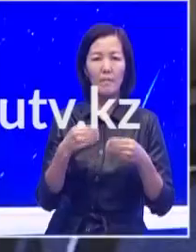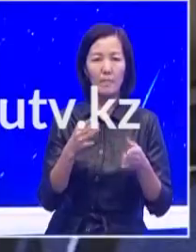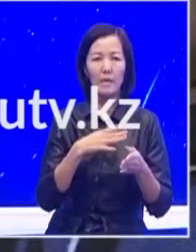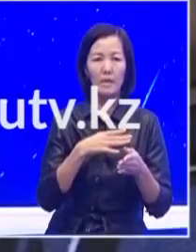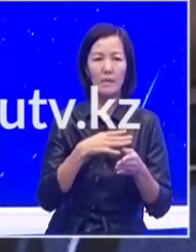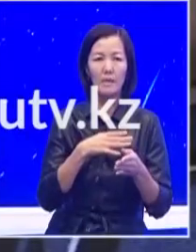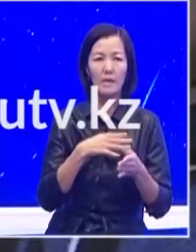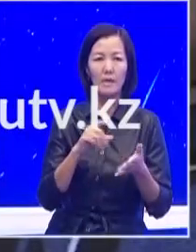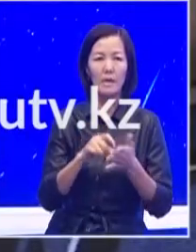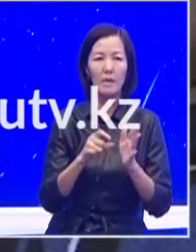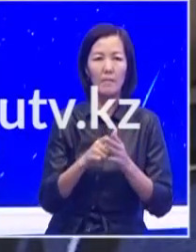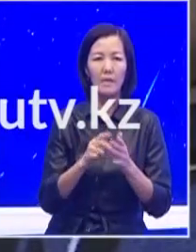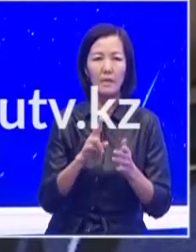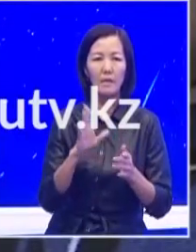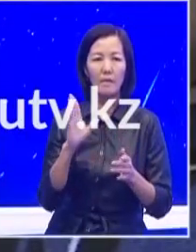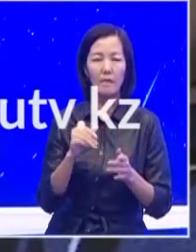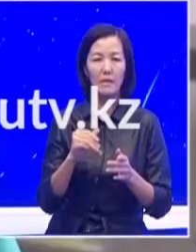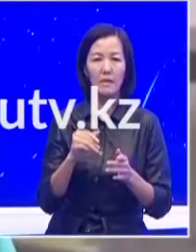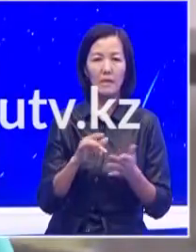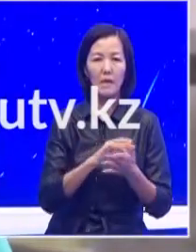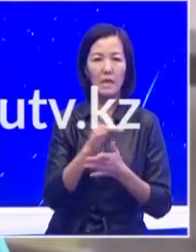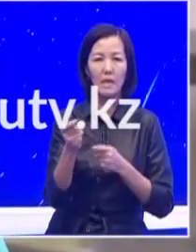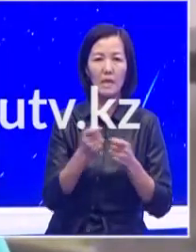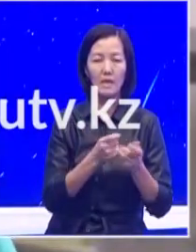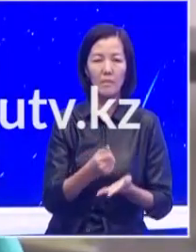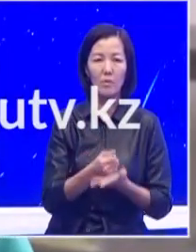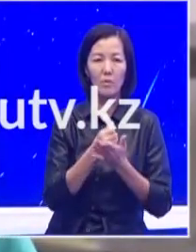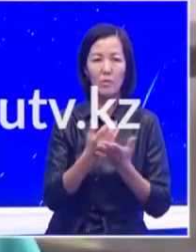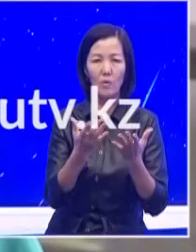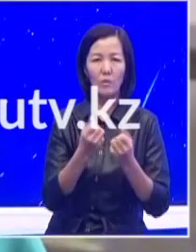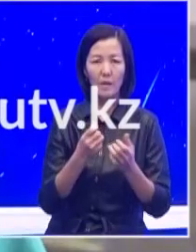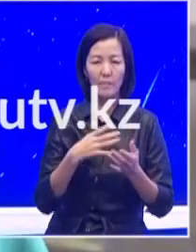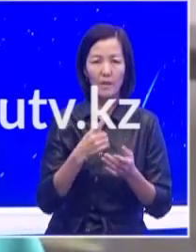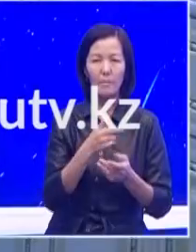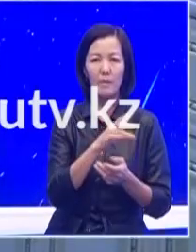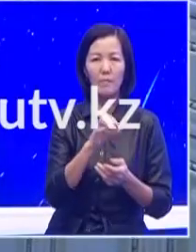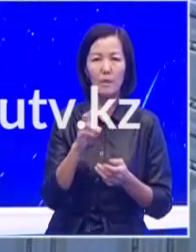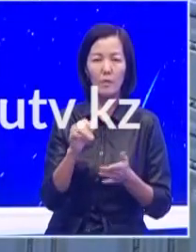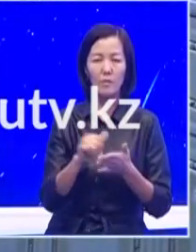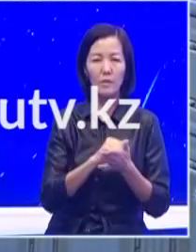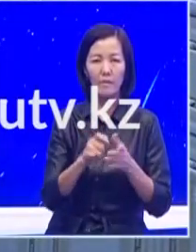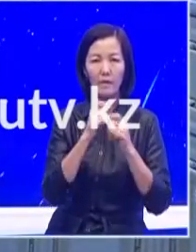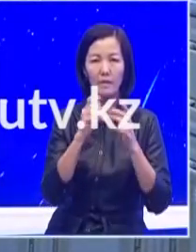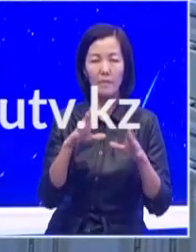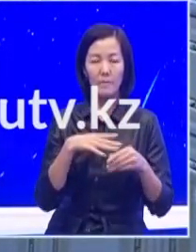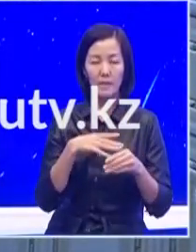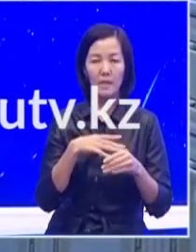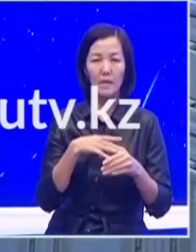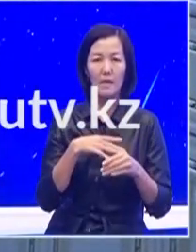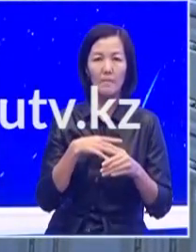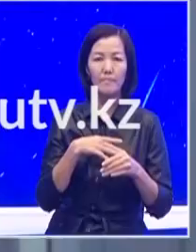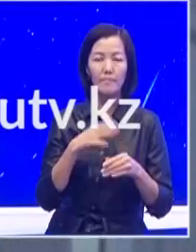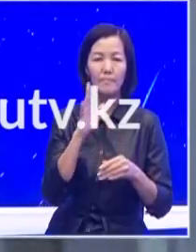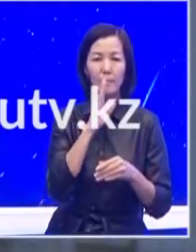берекет. Пәтер құнының алғашқы жарнасын қалалық әкімдіктен қолдау алды. 1 миллионның сертификаты бұйырды. Ұзаққа созылмай көп